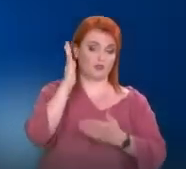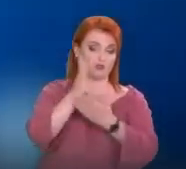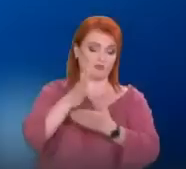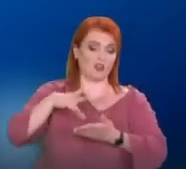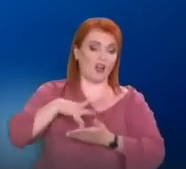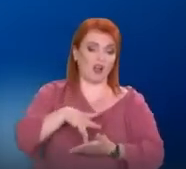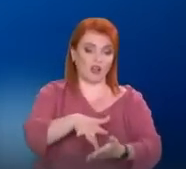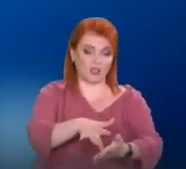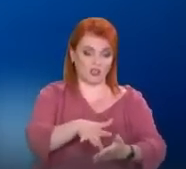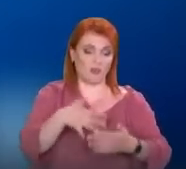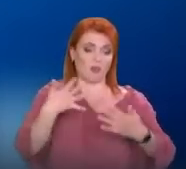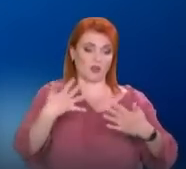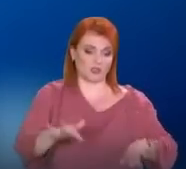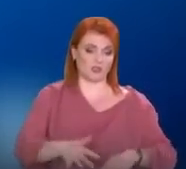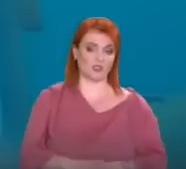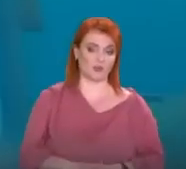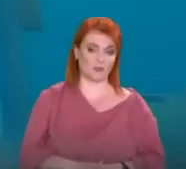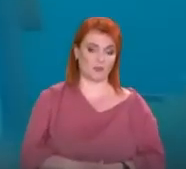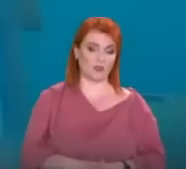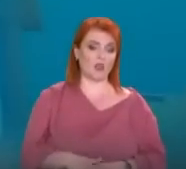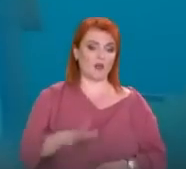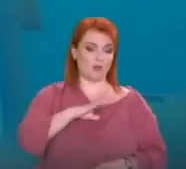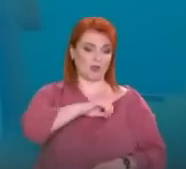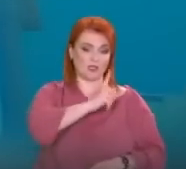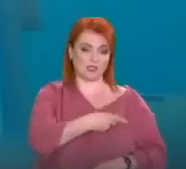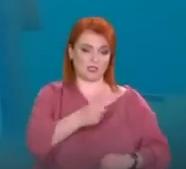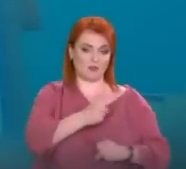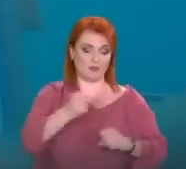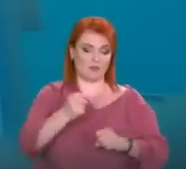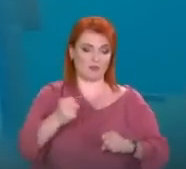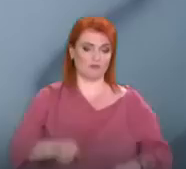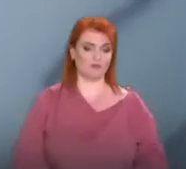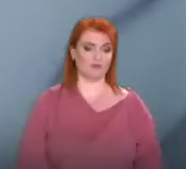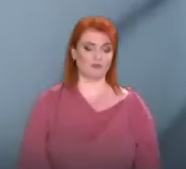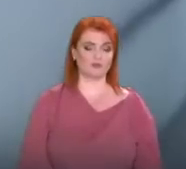Titanicului și au dispărut, au murit în urma unei implozii catastrofale.